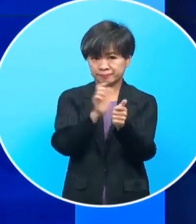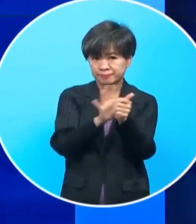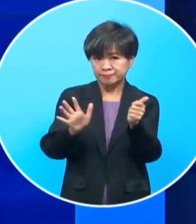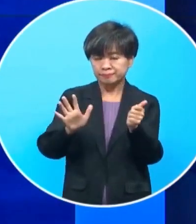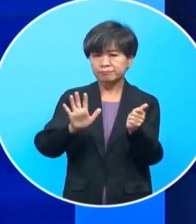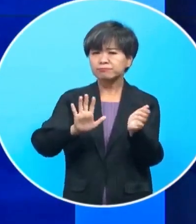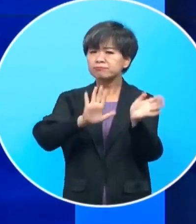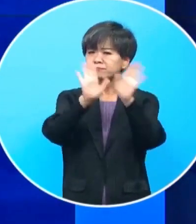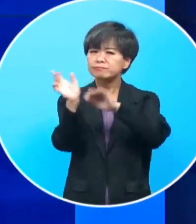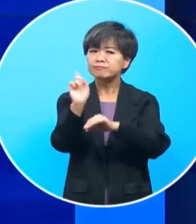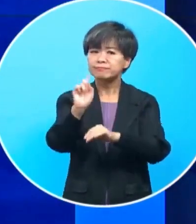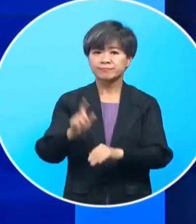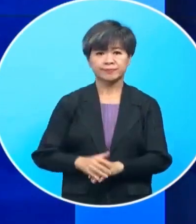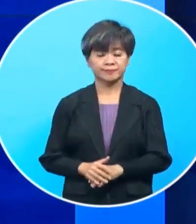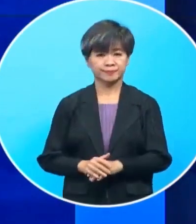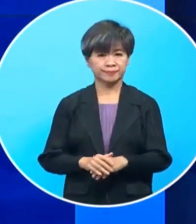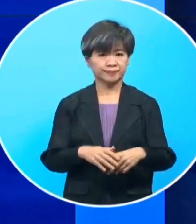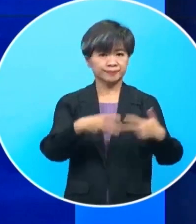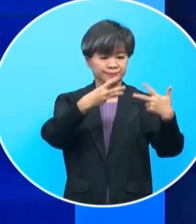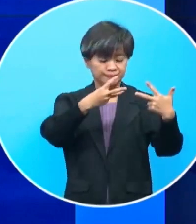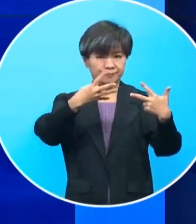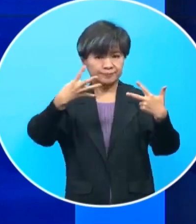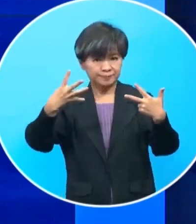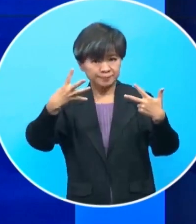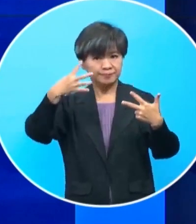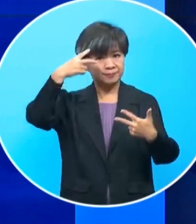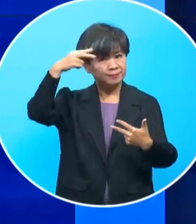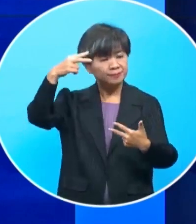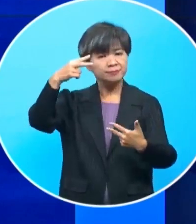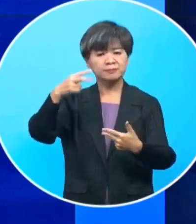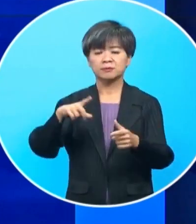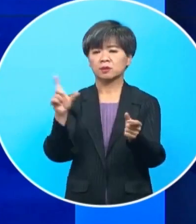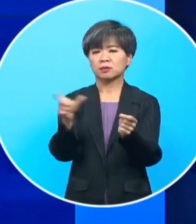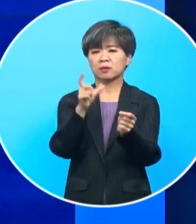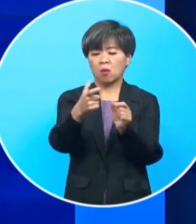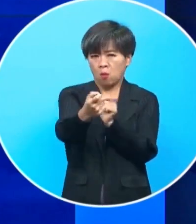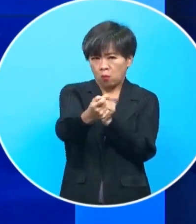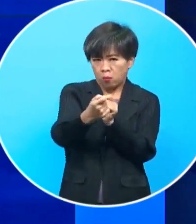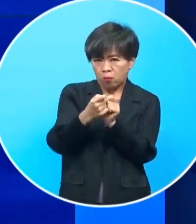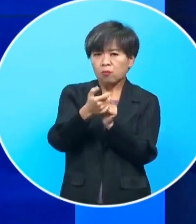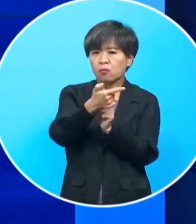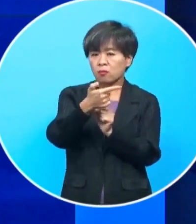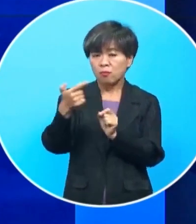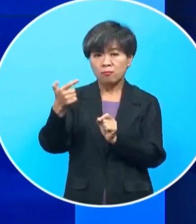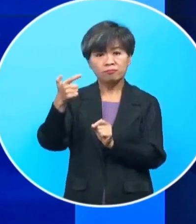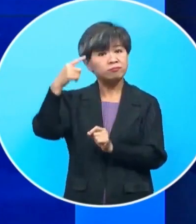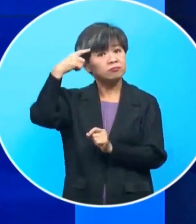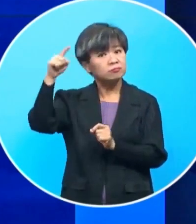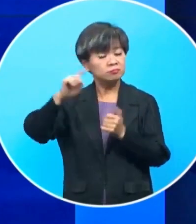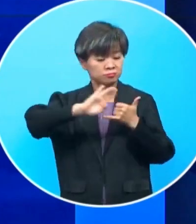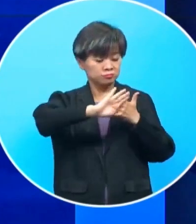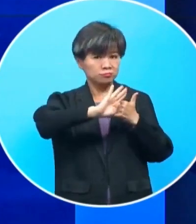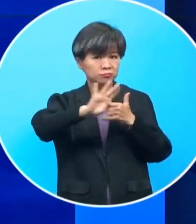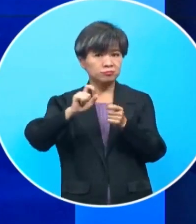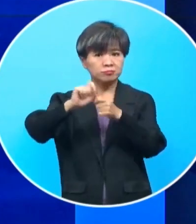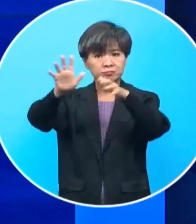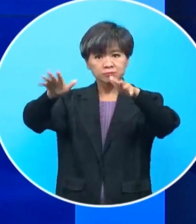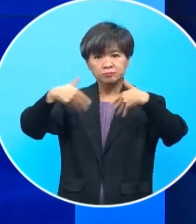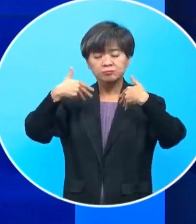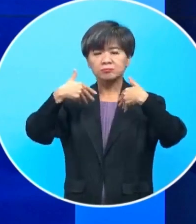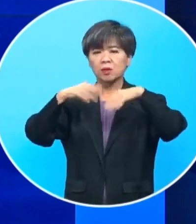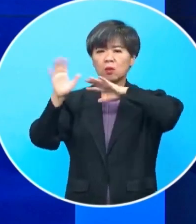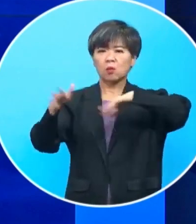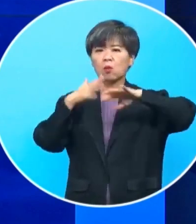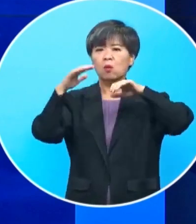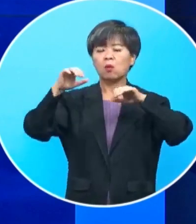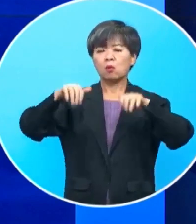提醒，星期三跟星期四这两天是台风最为靠近我们的时候，明天东半部恒春的风雨会转